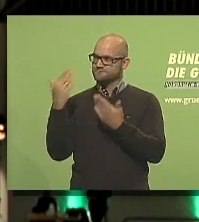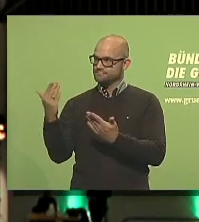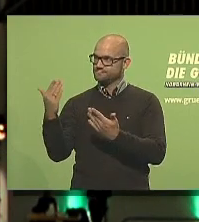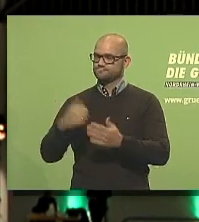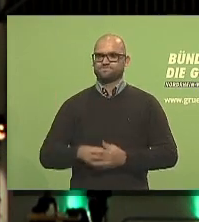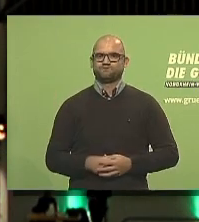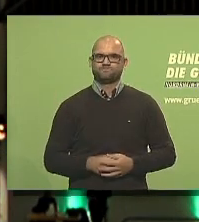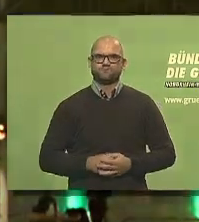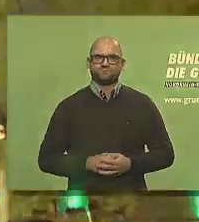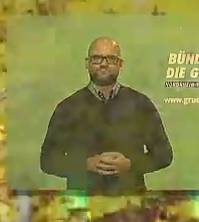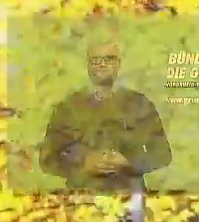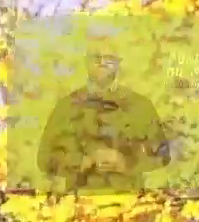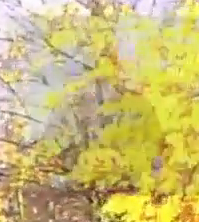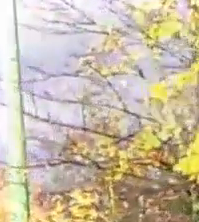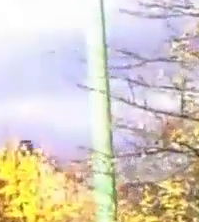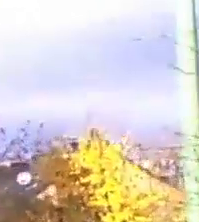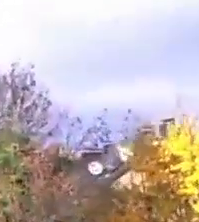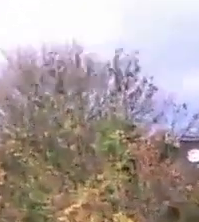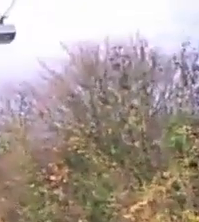Grußwort.